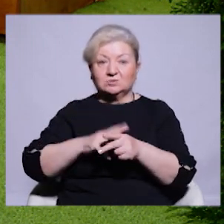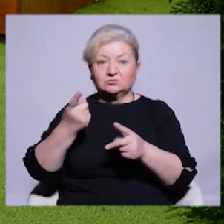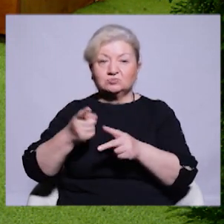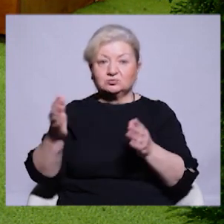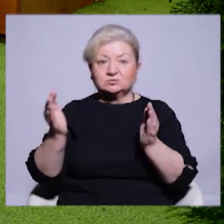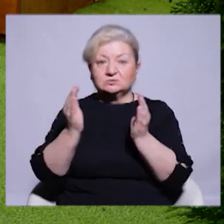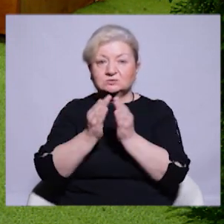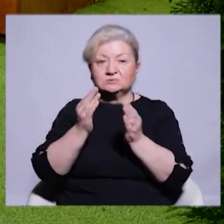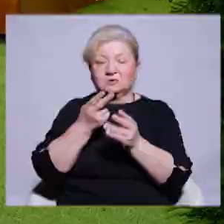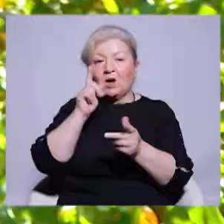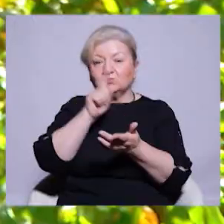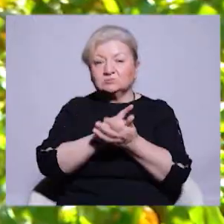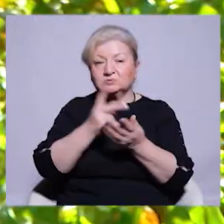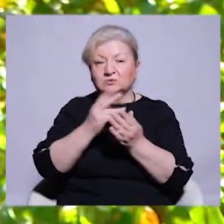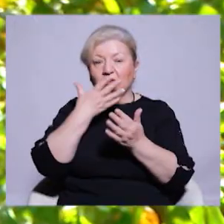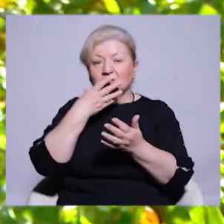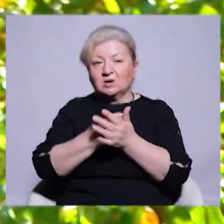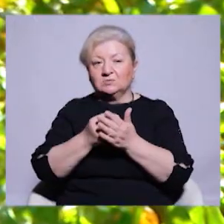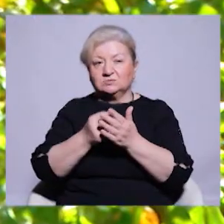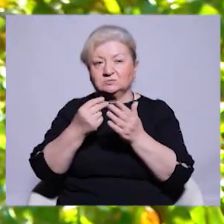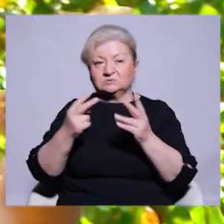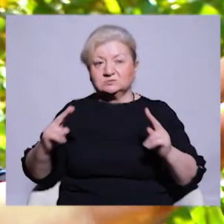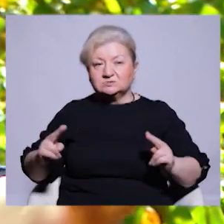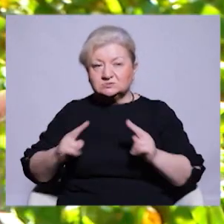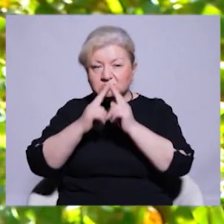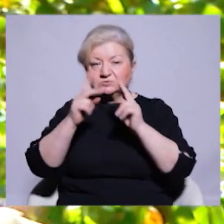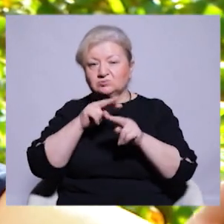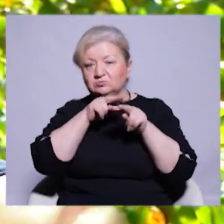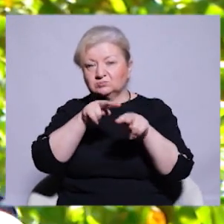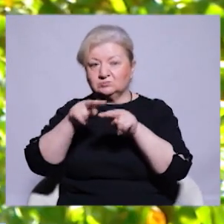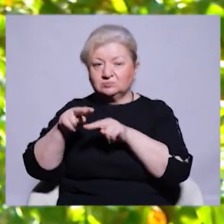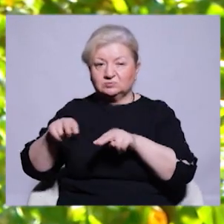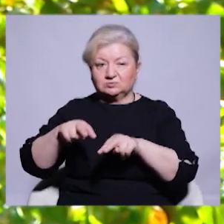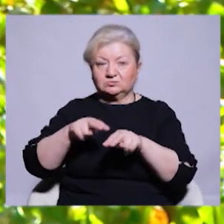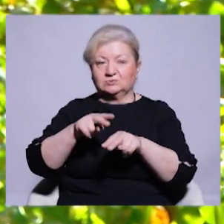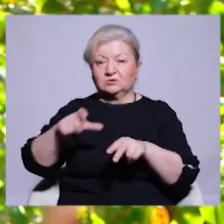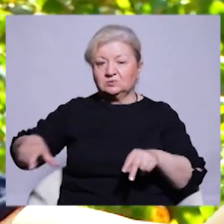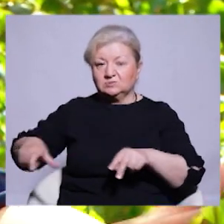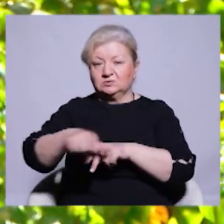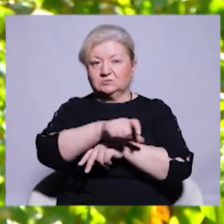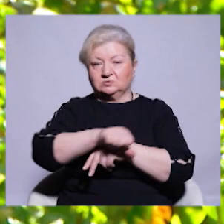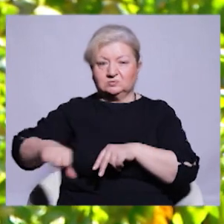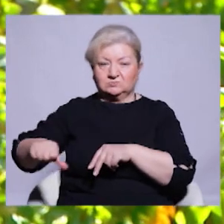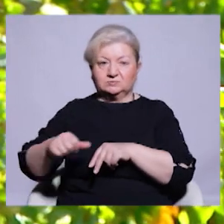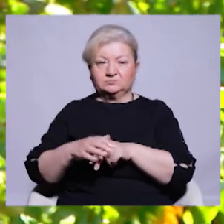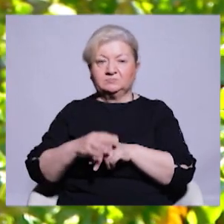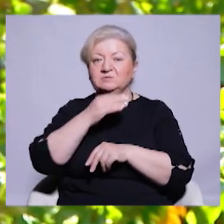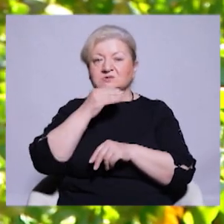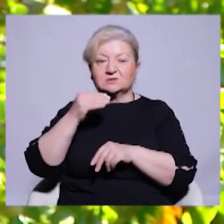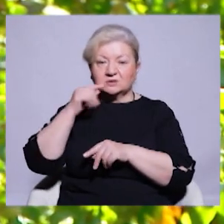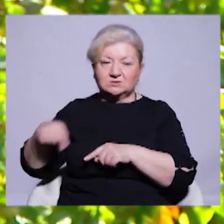იყოს სულ პატარა ციხე მაინც სადაც თავისი გარნიზონით იქნება და გააკონტროლებს აი ამ მტკვრის ხეობას მცხეთიდან